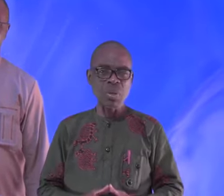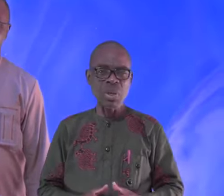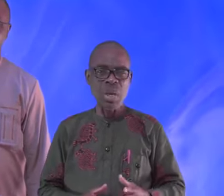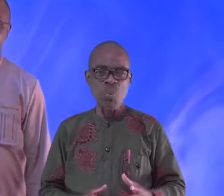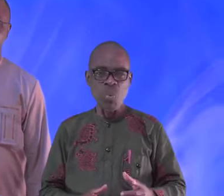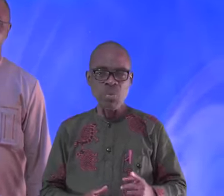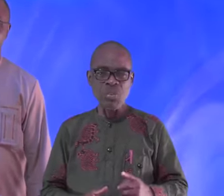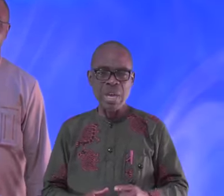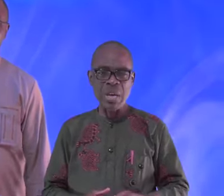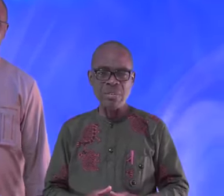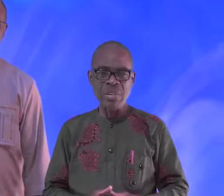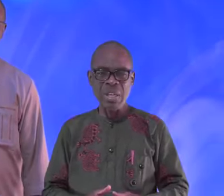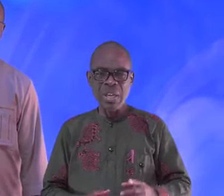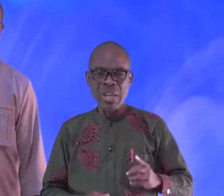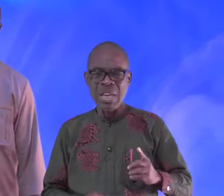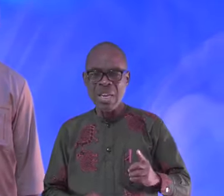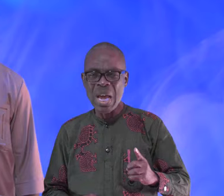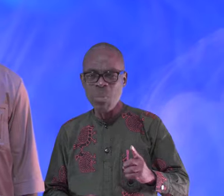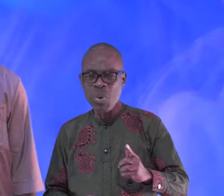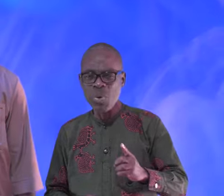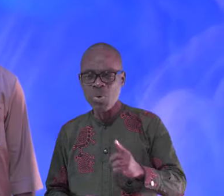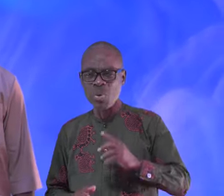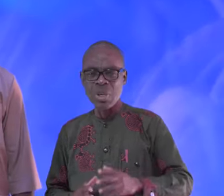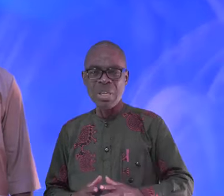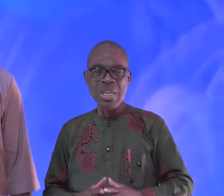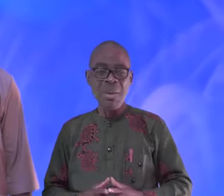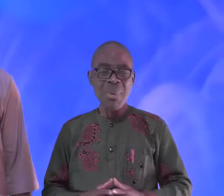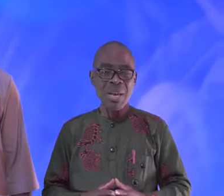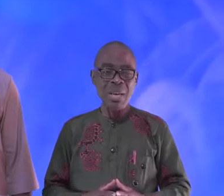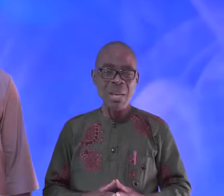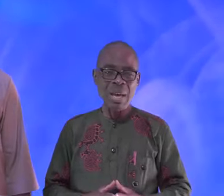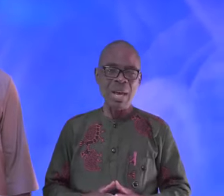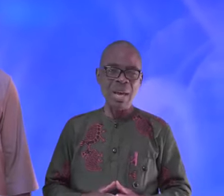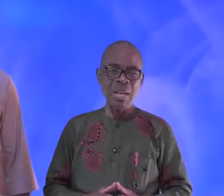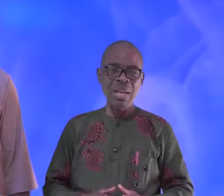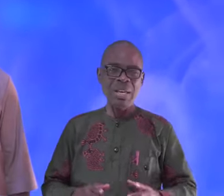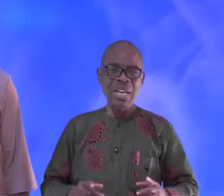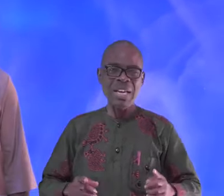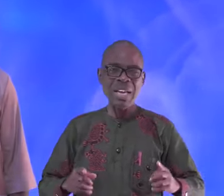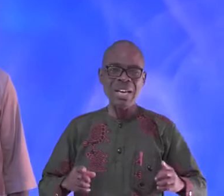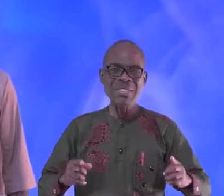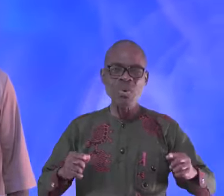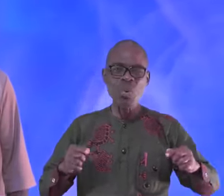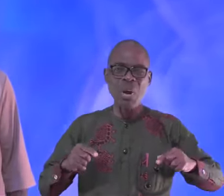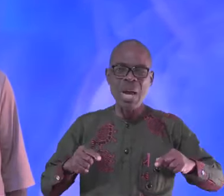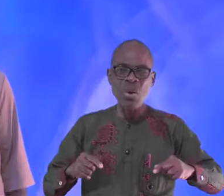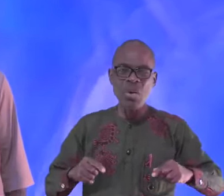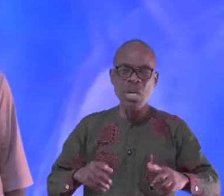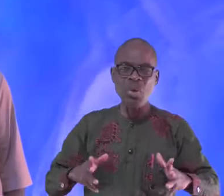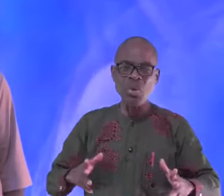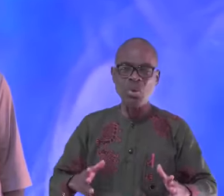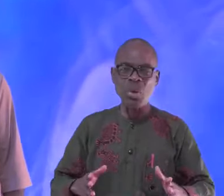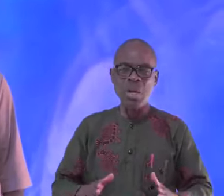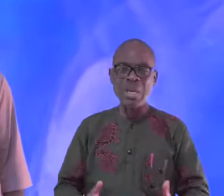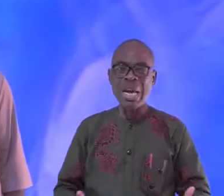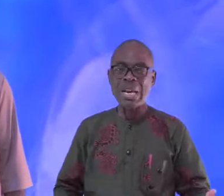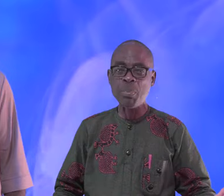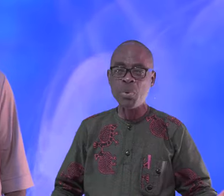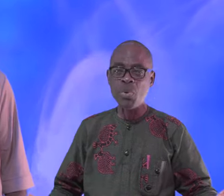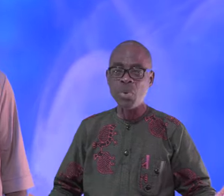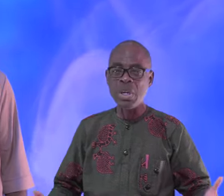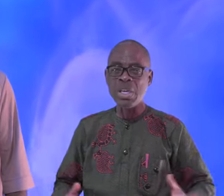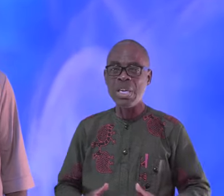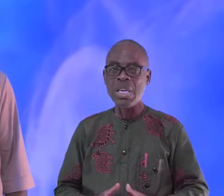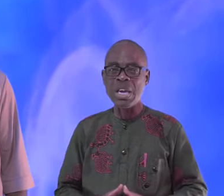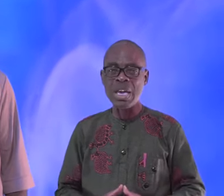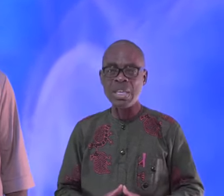21 na-ekwukwa otu ihe ahụ sị, n'ihi na a kpọrọ unu ime nke a, n'ihi na Kraist hụkwara ahụhụ n'ihi unu na-arapụrụ